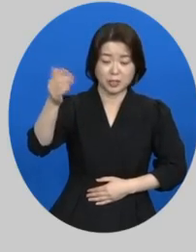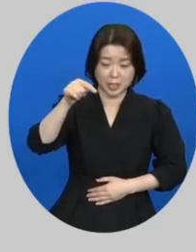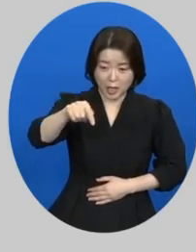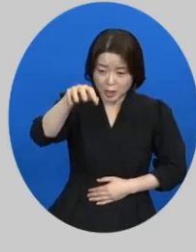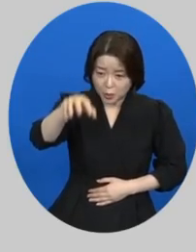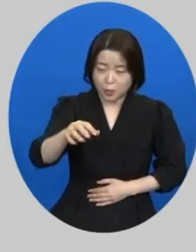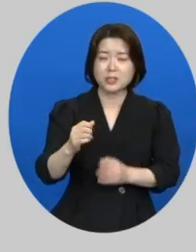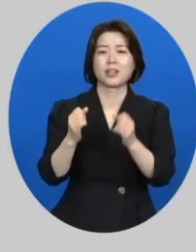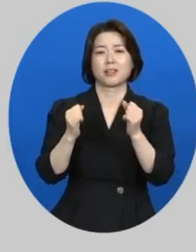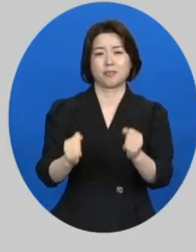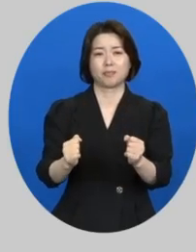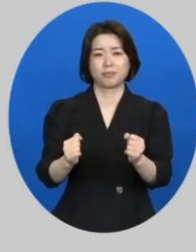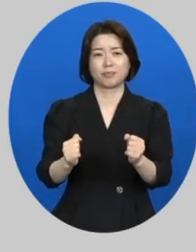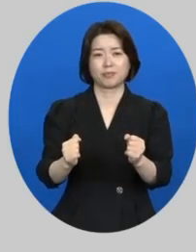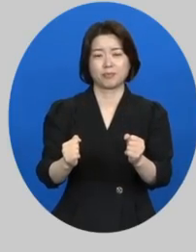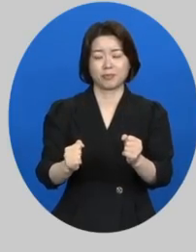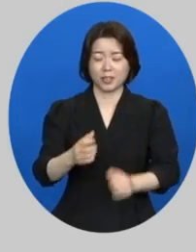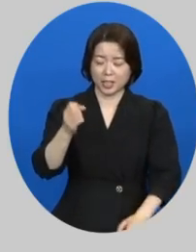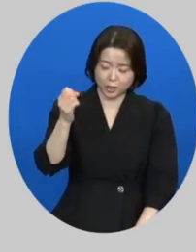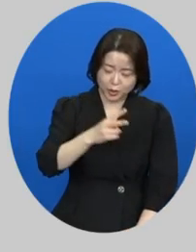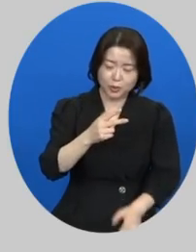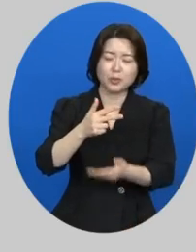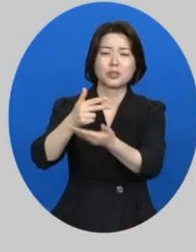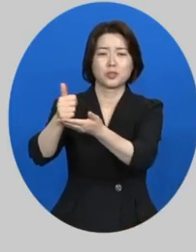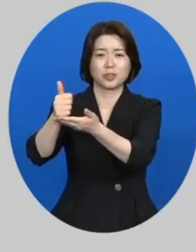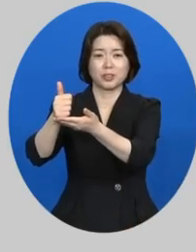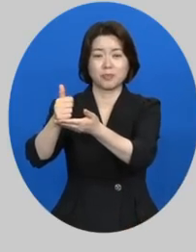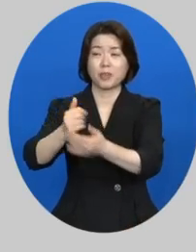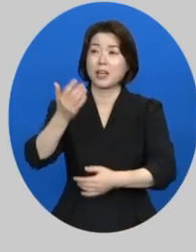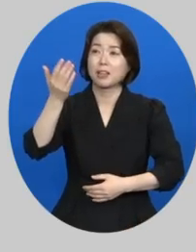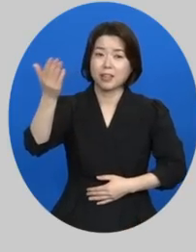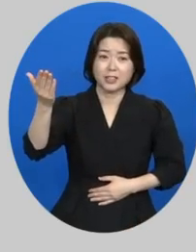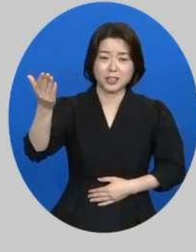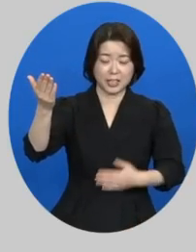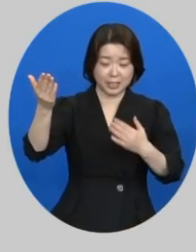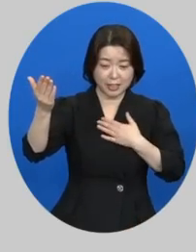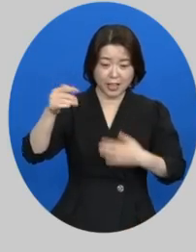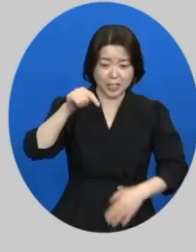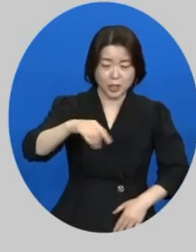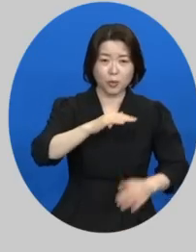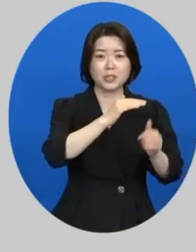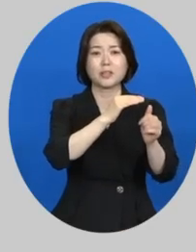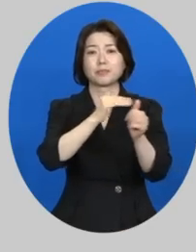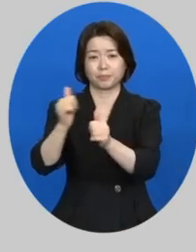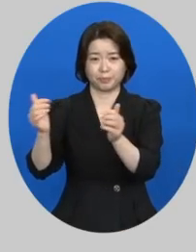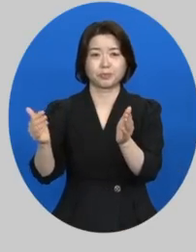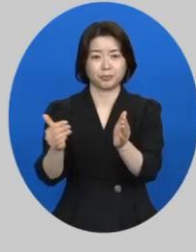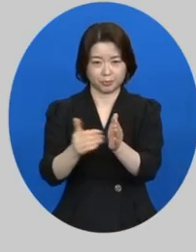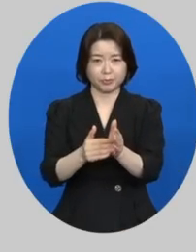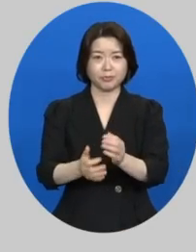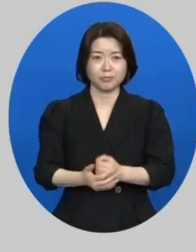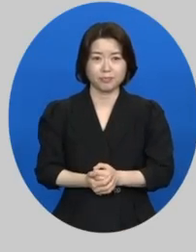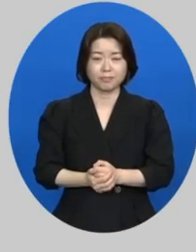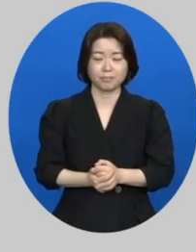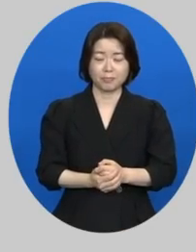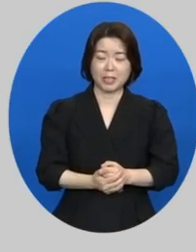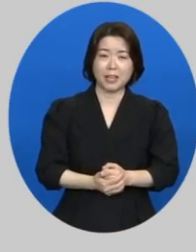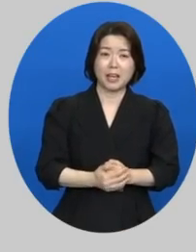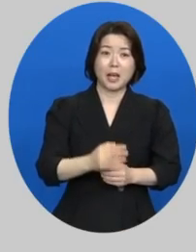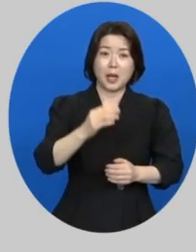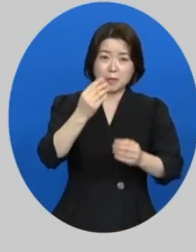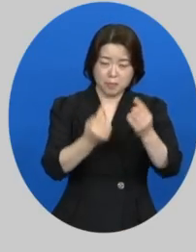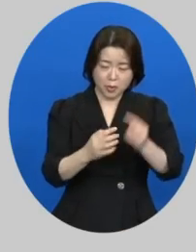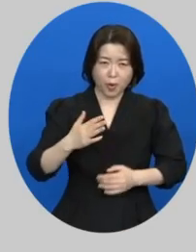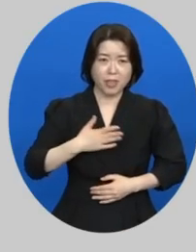이곳에 계십니다. 그리고 주님, 당신께서 저를 이곳에 부르셨습니다. 비록 제가 그